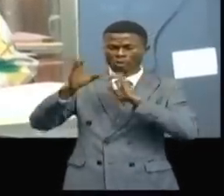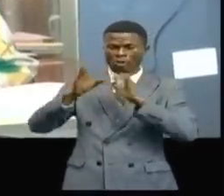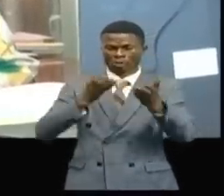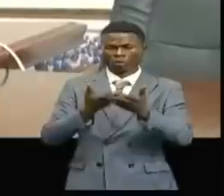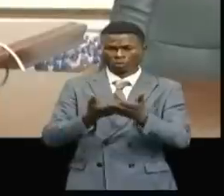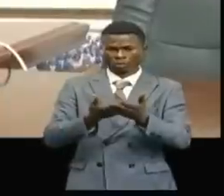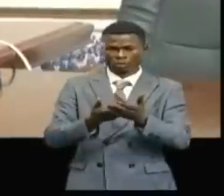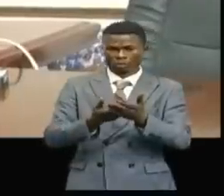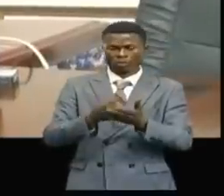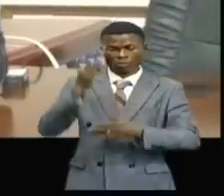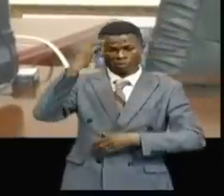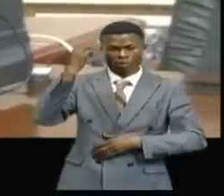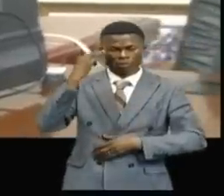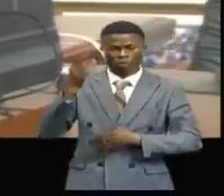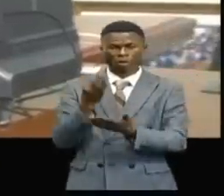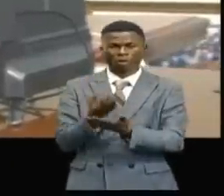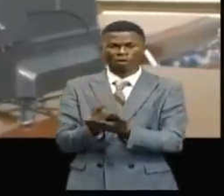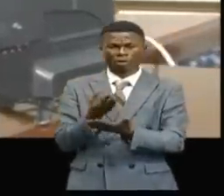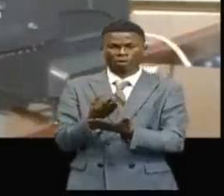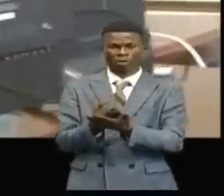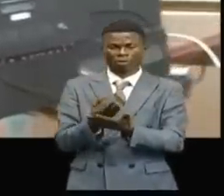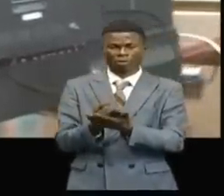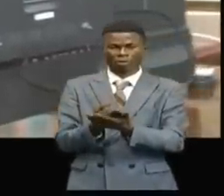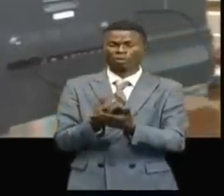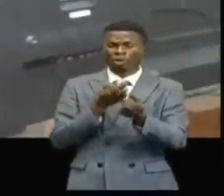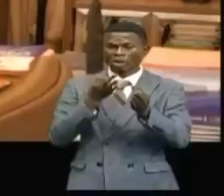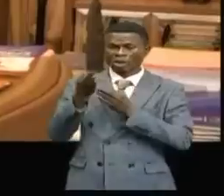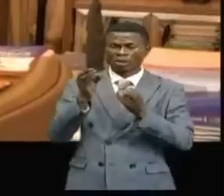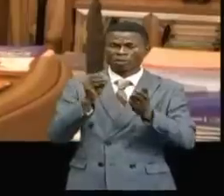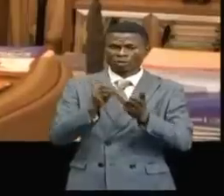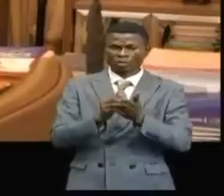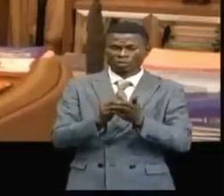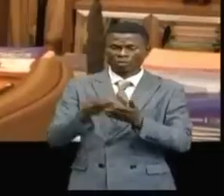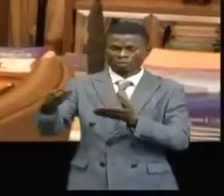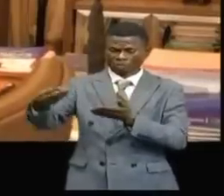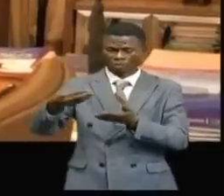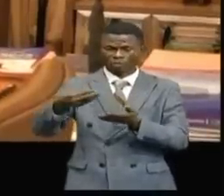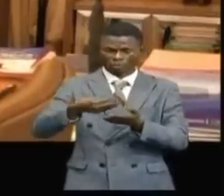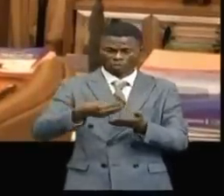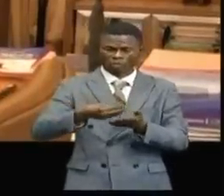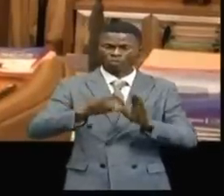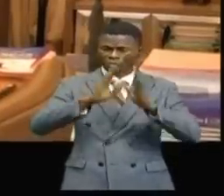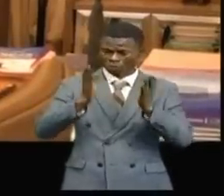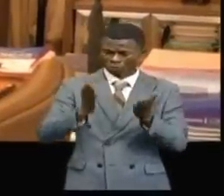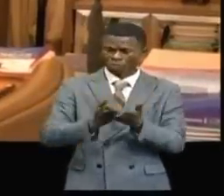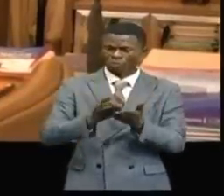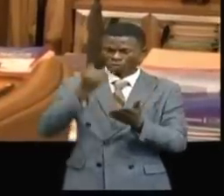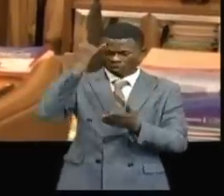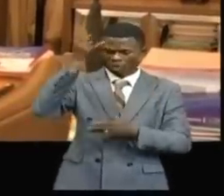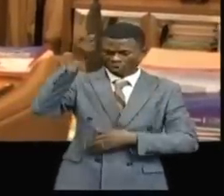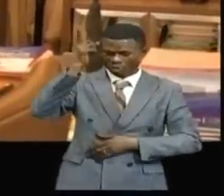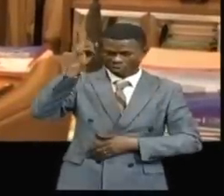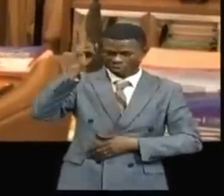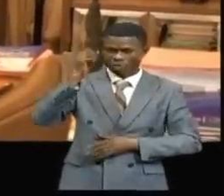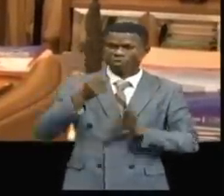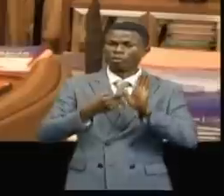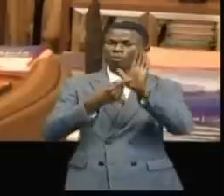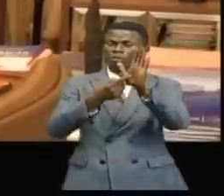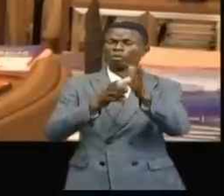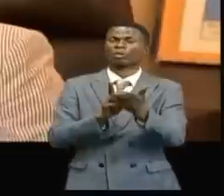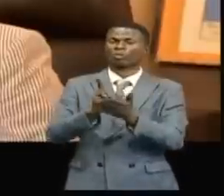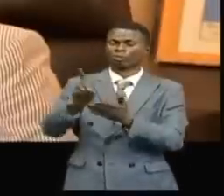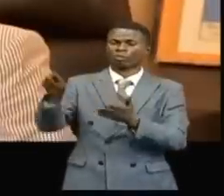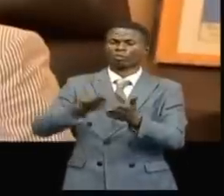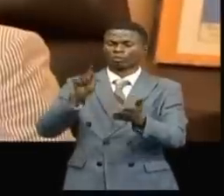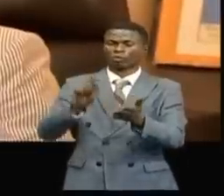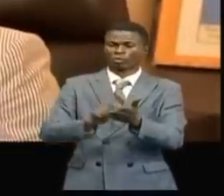communication. Le ministre des Finances a précisé que la rationalisation vise, entre autres, à présenter le droit à taxes